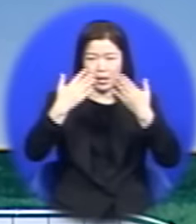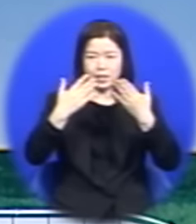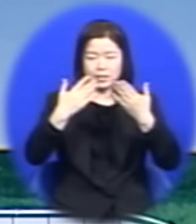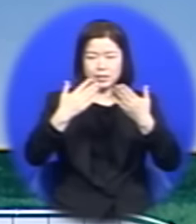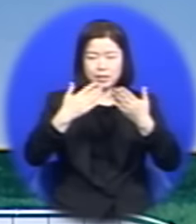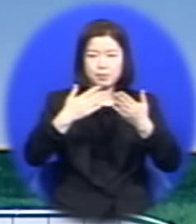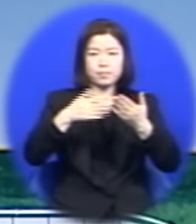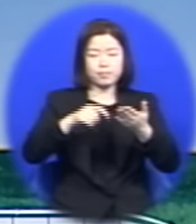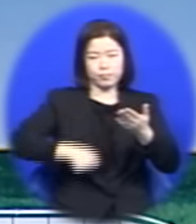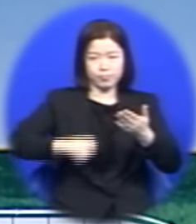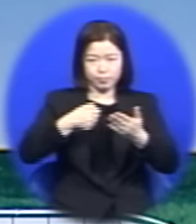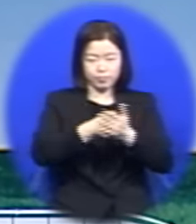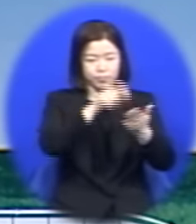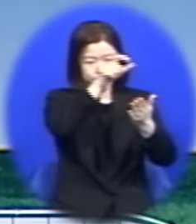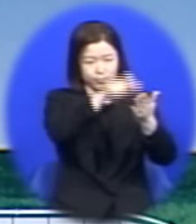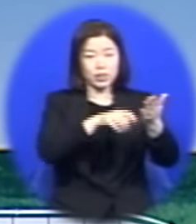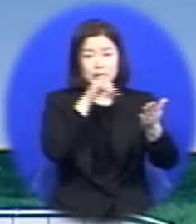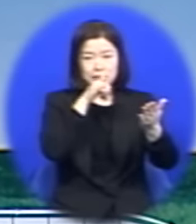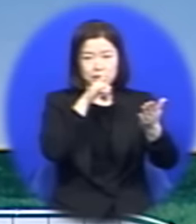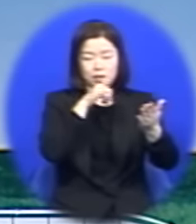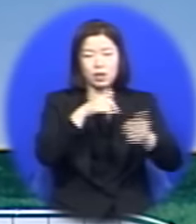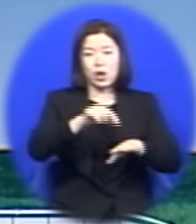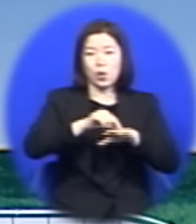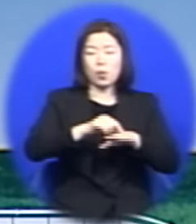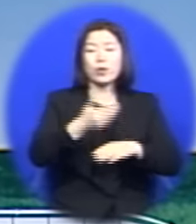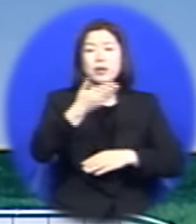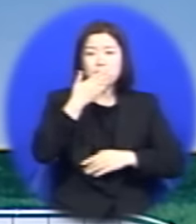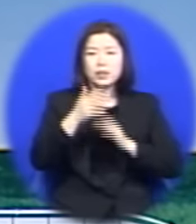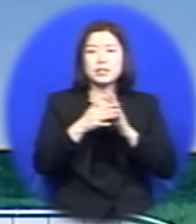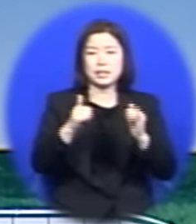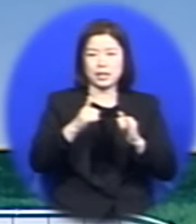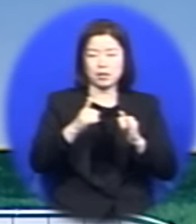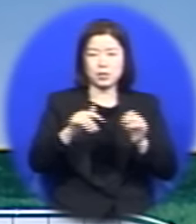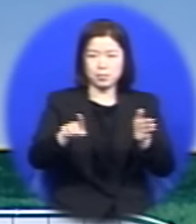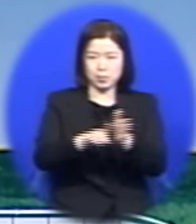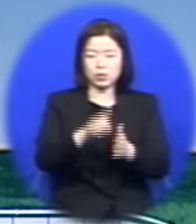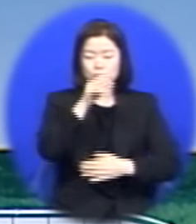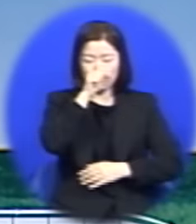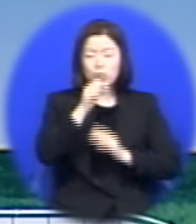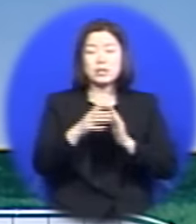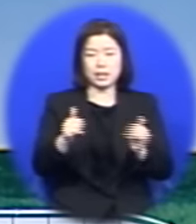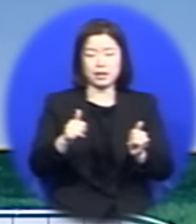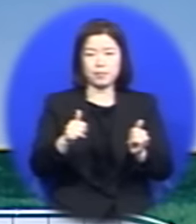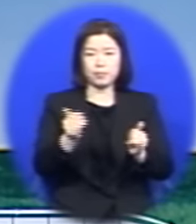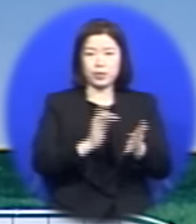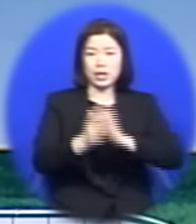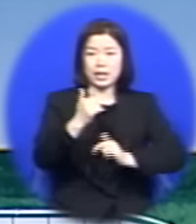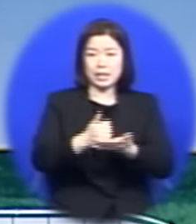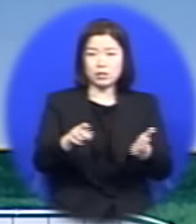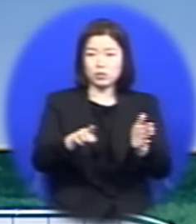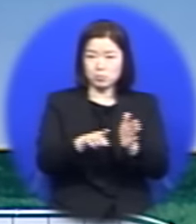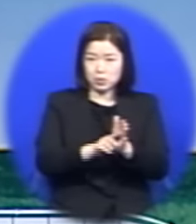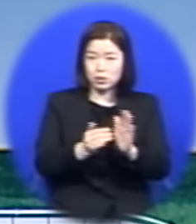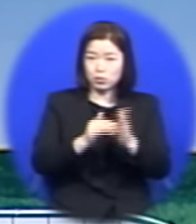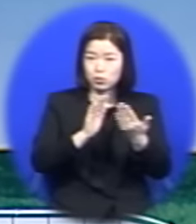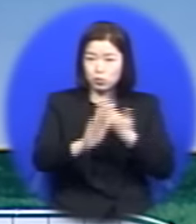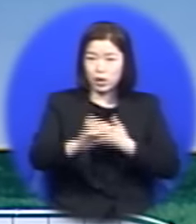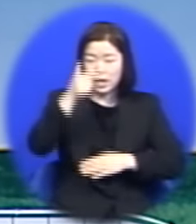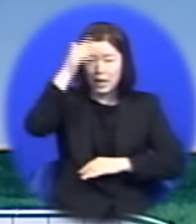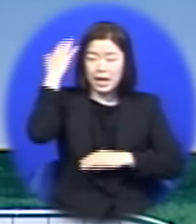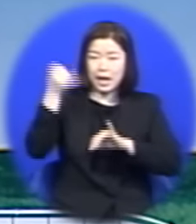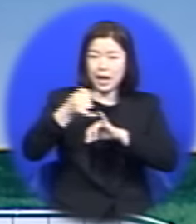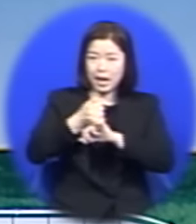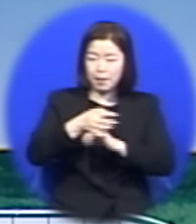정리를 하셨습니다. 고기를 먹는 사람이 믿음이 좋은 사람이다. 예수를 믿고도 여전히 구약의 율법에